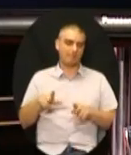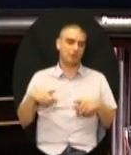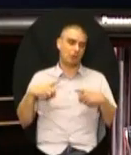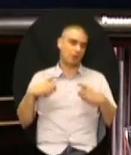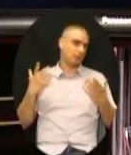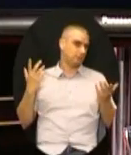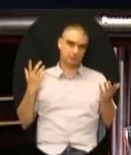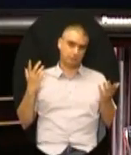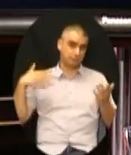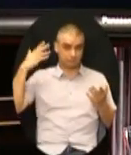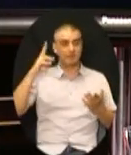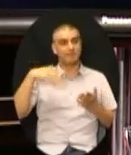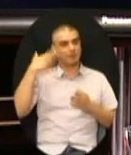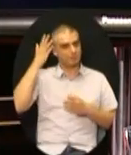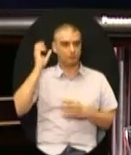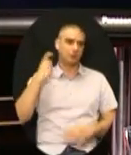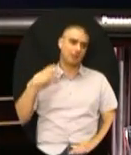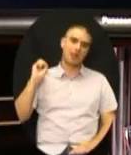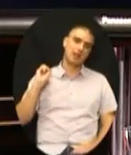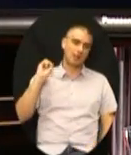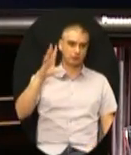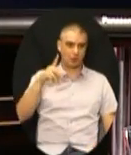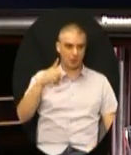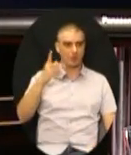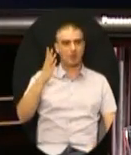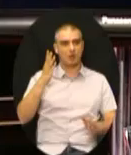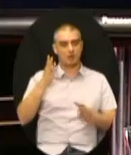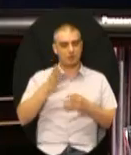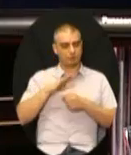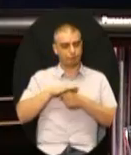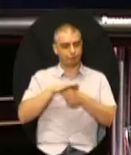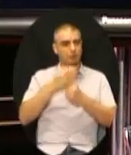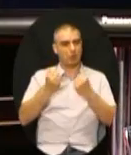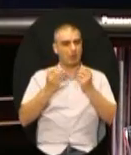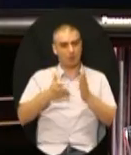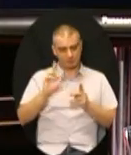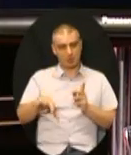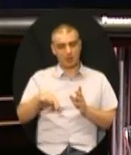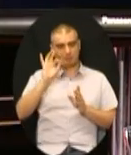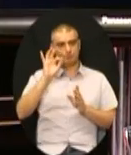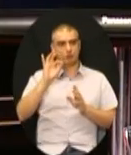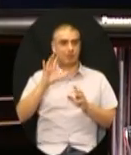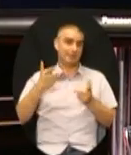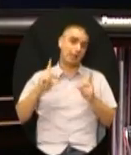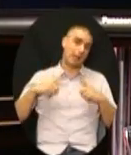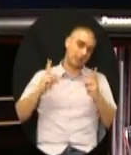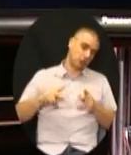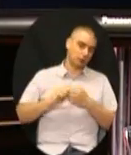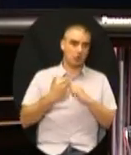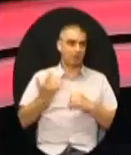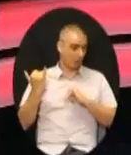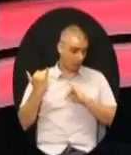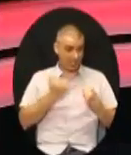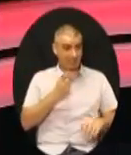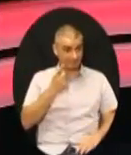חיים. ובהמשך, נאסא מתכננת לשלוח רובר אחר, רובוט אחר, שכן יוכל לגלות את הרוב בקטריה. שיוכל להביא